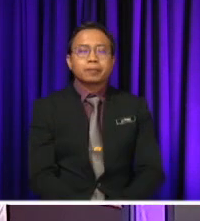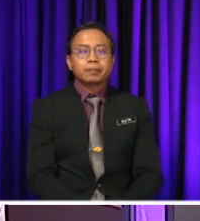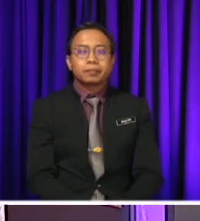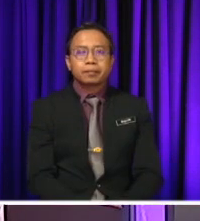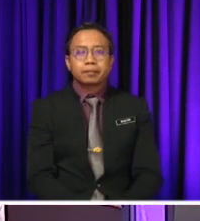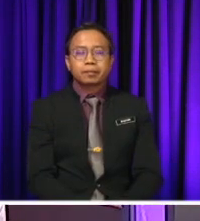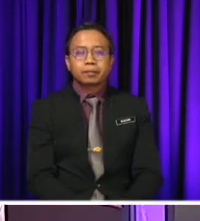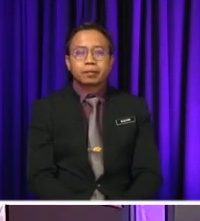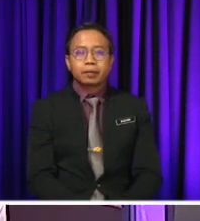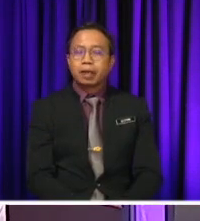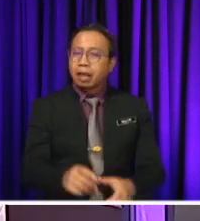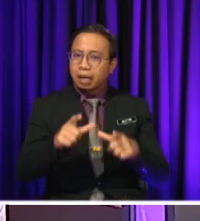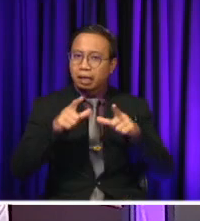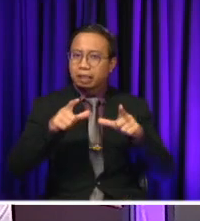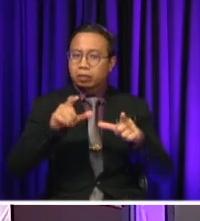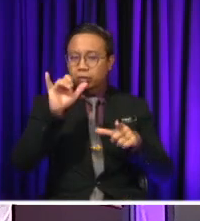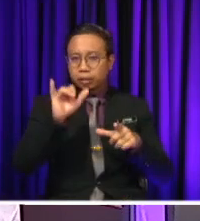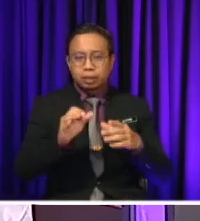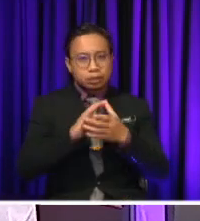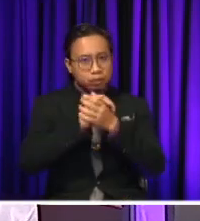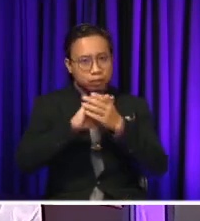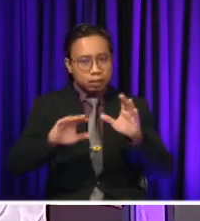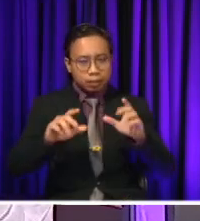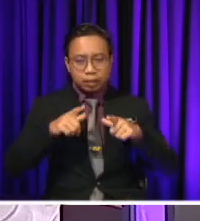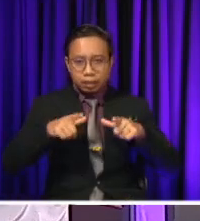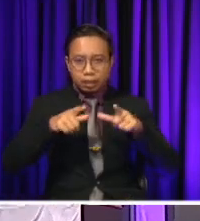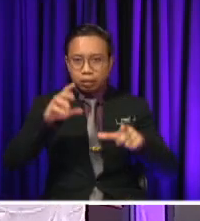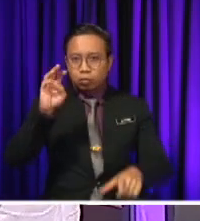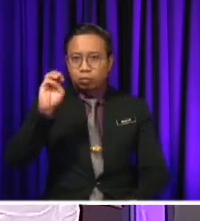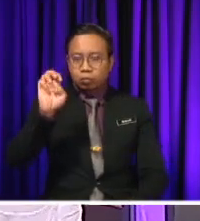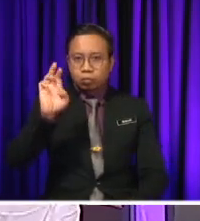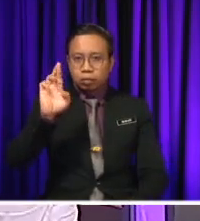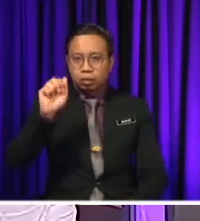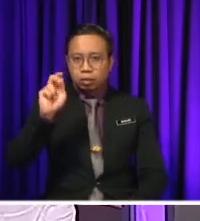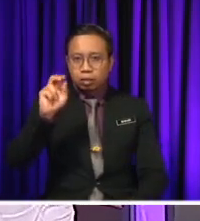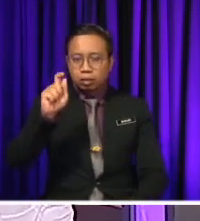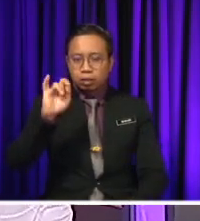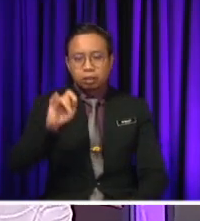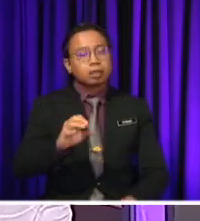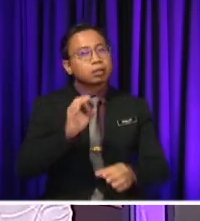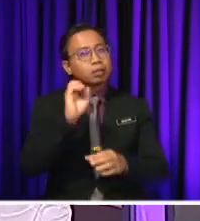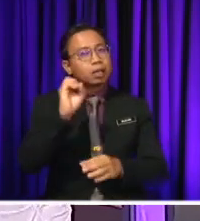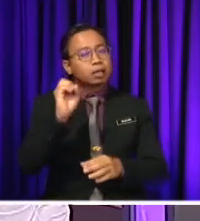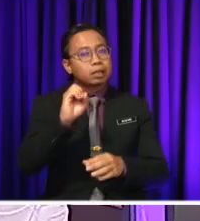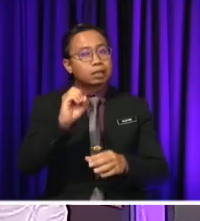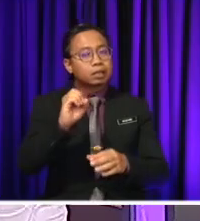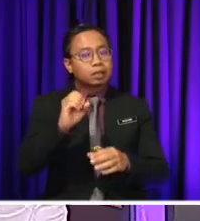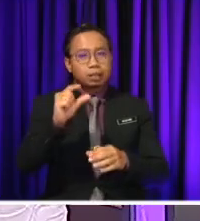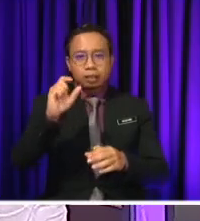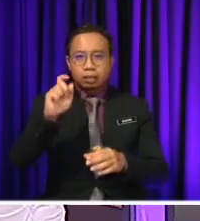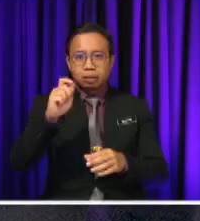macam kayu yang selama kayu biasalah kayu meranti sebagai Damar getah yang boleh